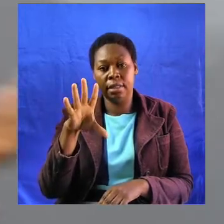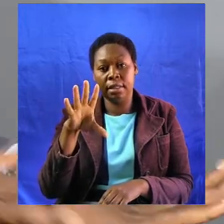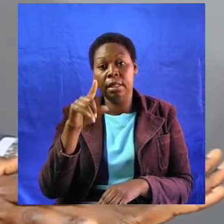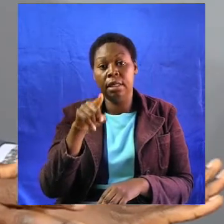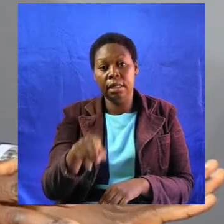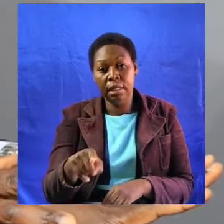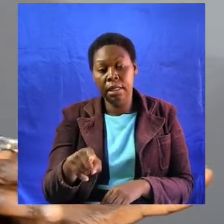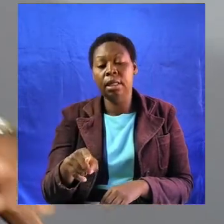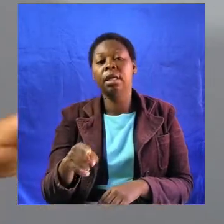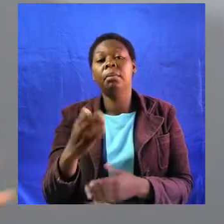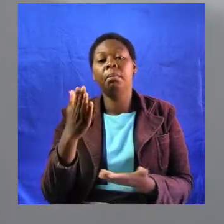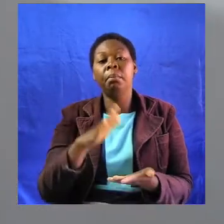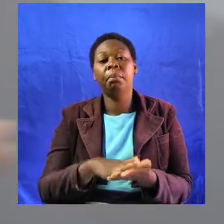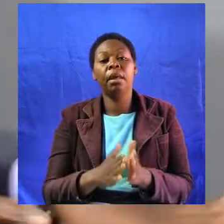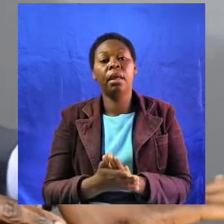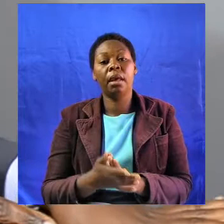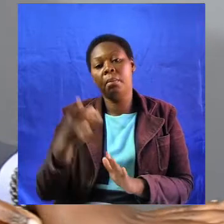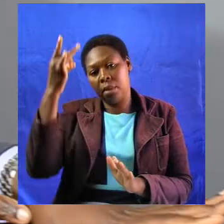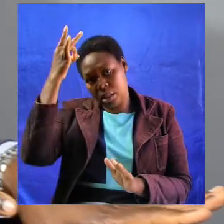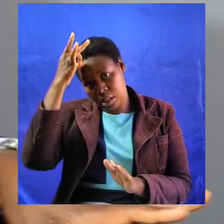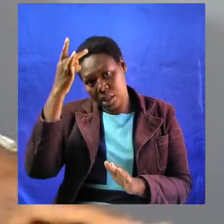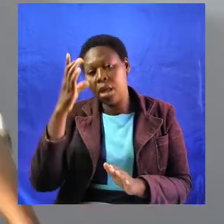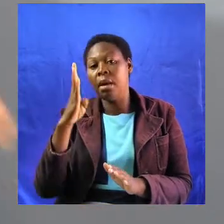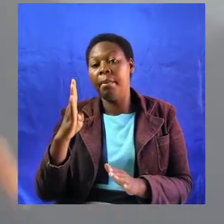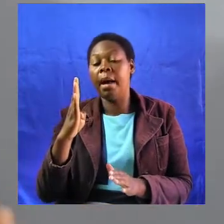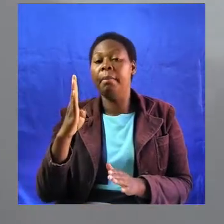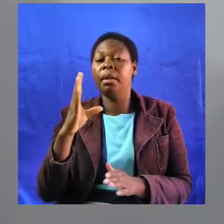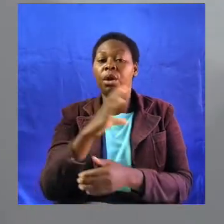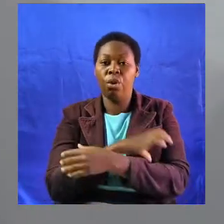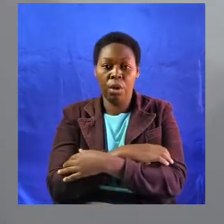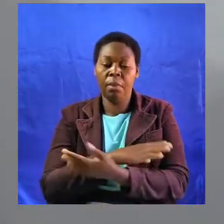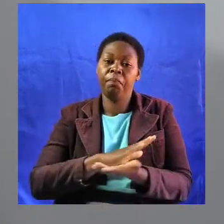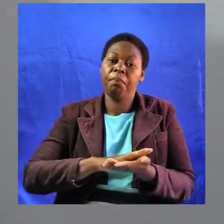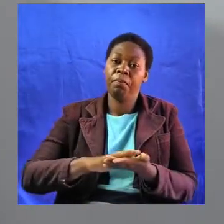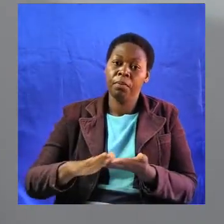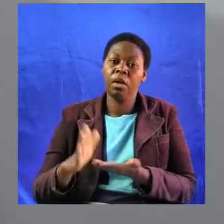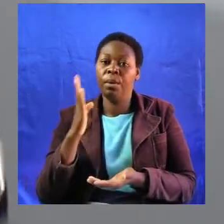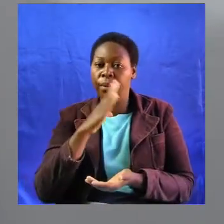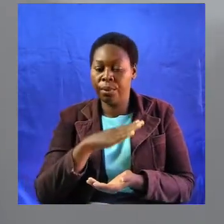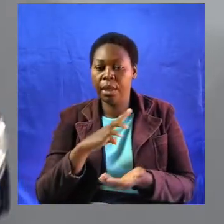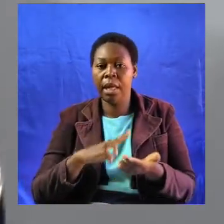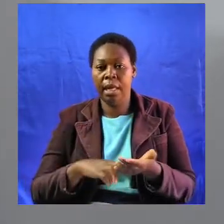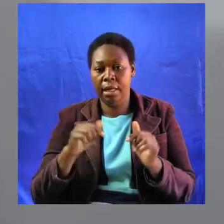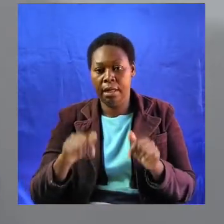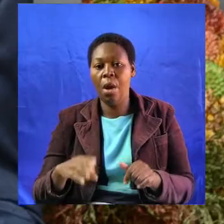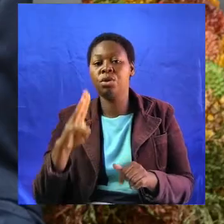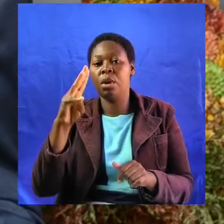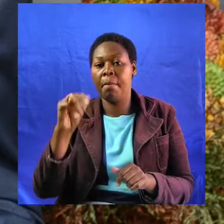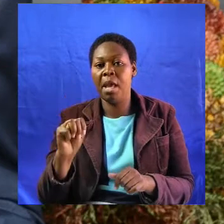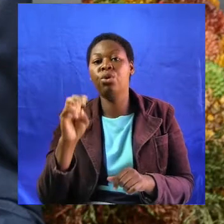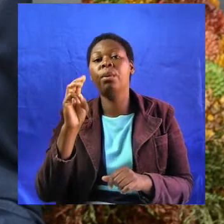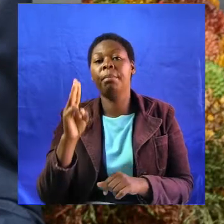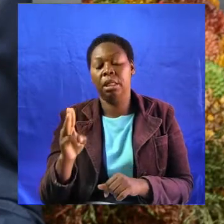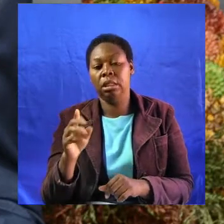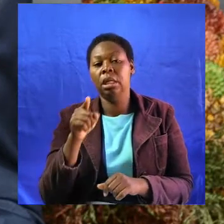Judha yakaparadzwa, Babylon yapfuura. Kwane Medo Persia. Mwari ane kushandawo here kwaiita